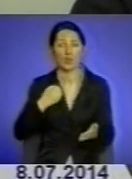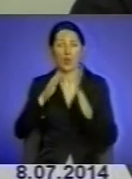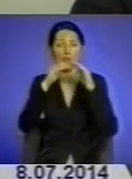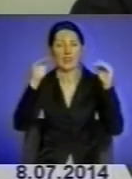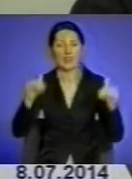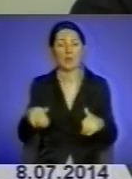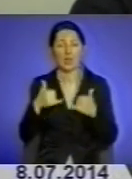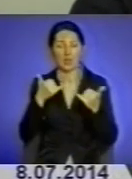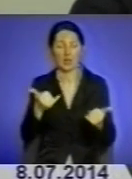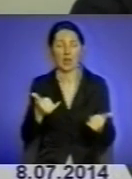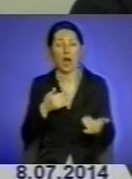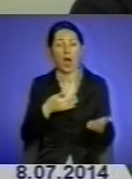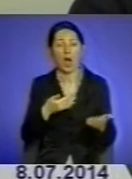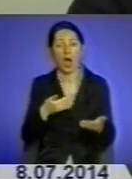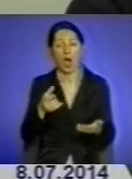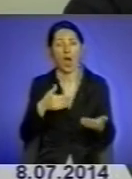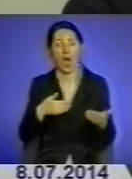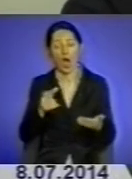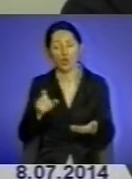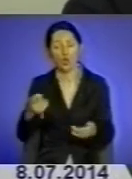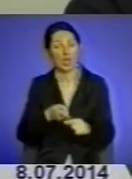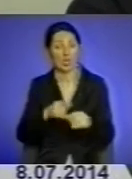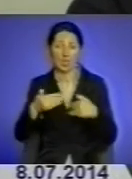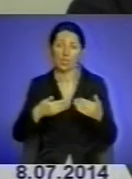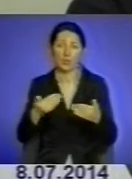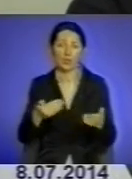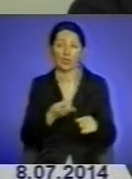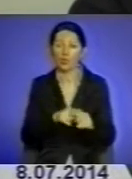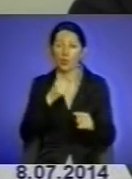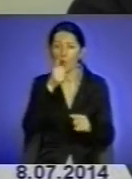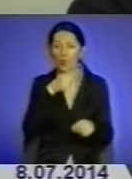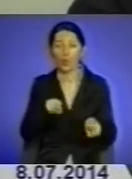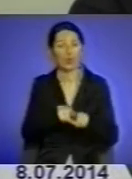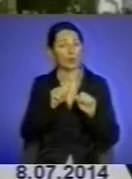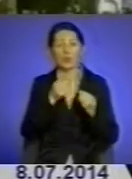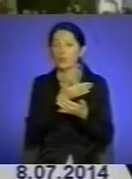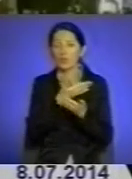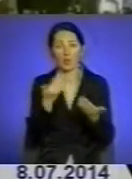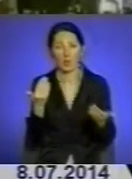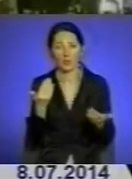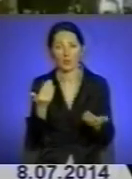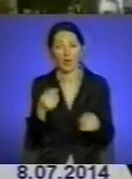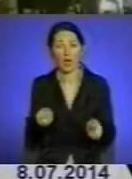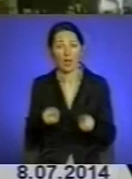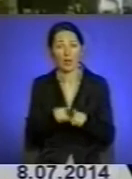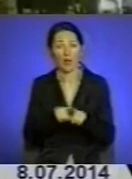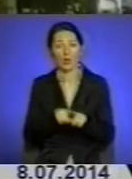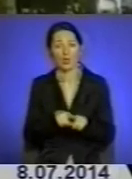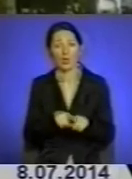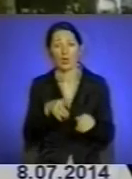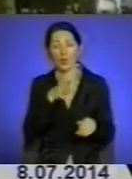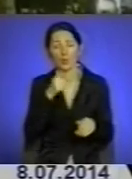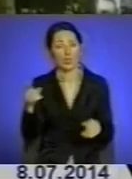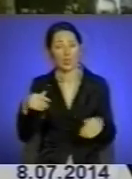для прочан, які йшли пішки. Цього року такої можливості просто не існує. А також під час прощі